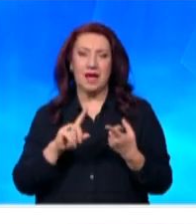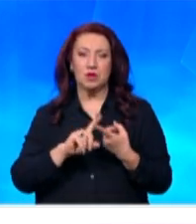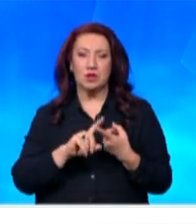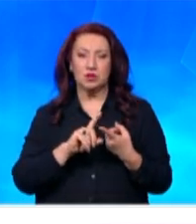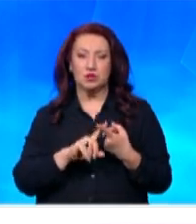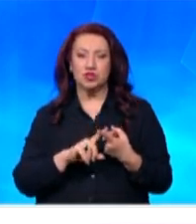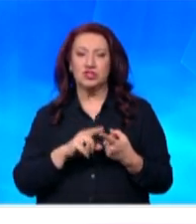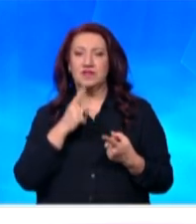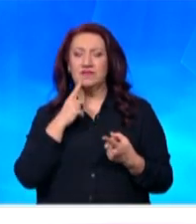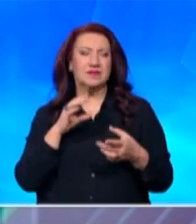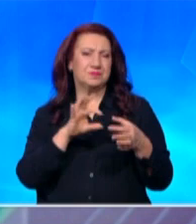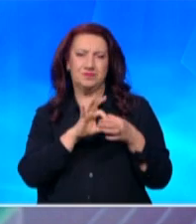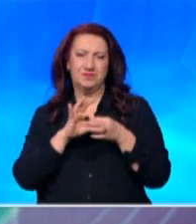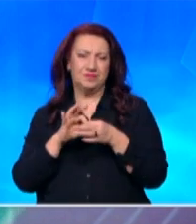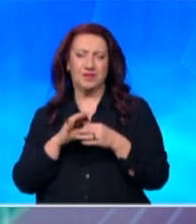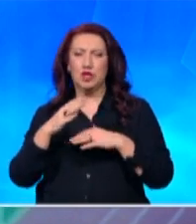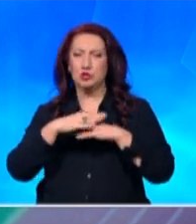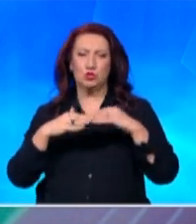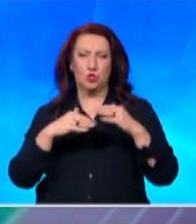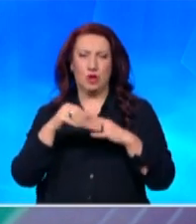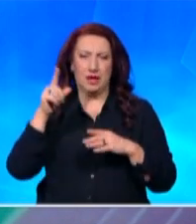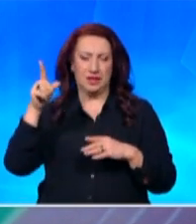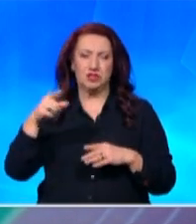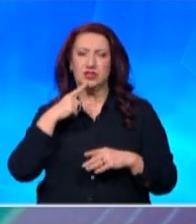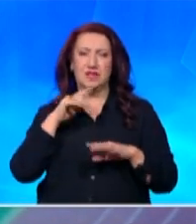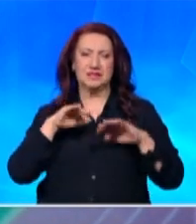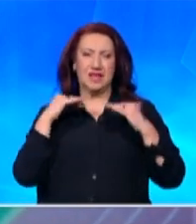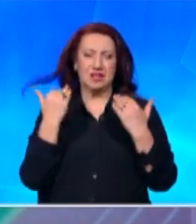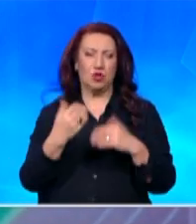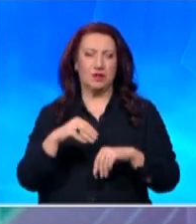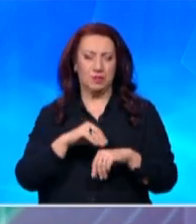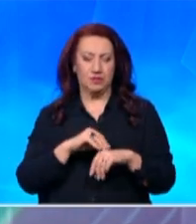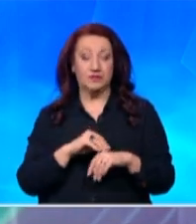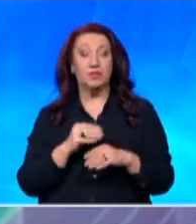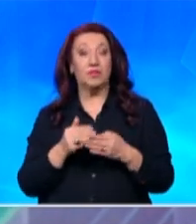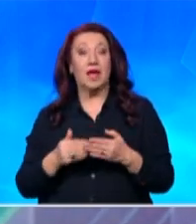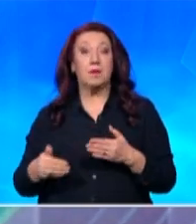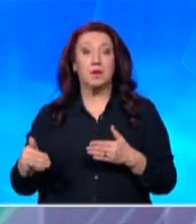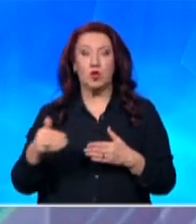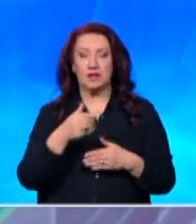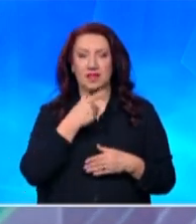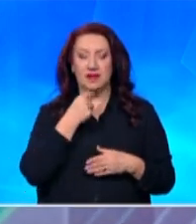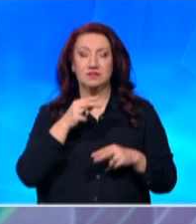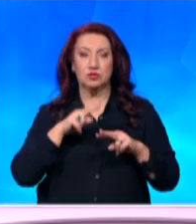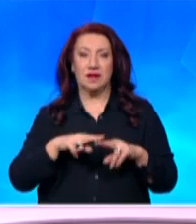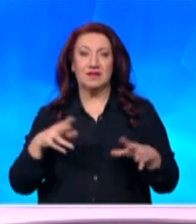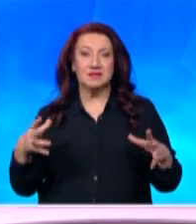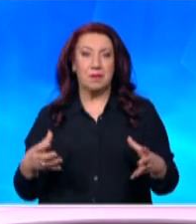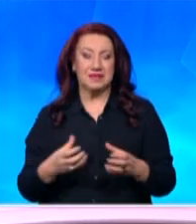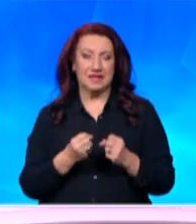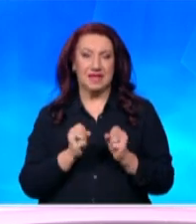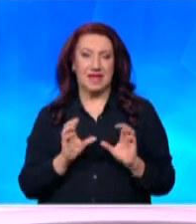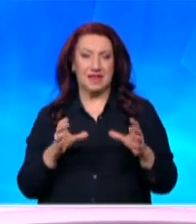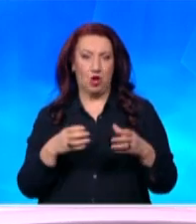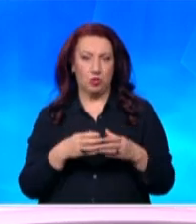на колежа в Пловдив. Приоритет в Левски остава спасението на клуба. Отборът се завърна от лагера в Турция. Треньорът